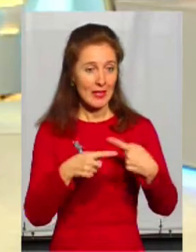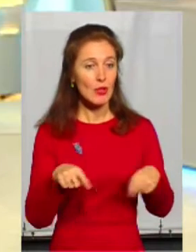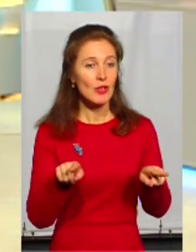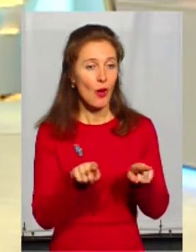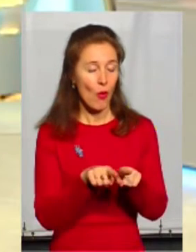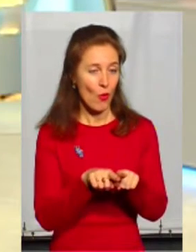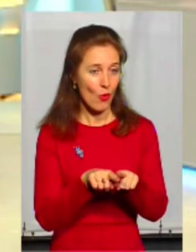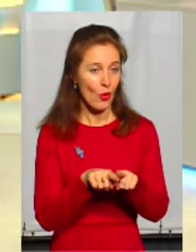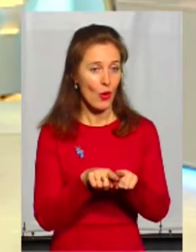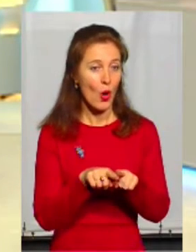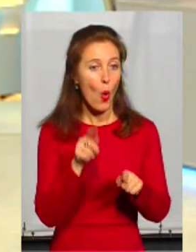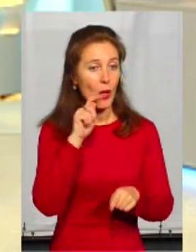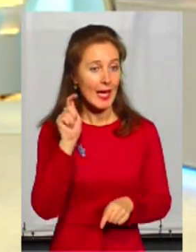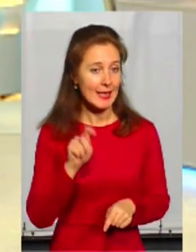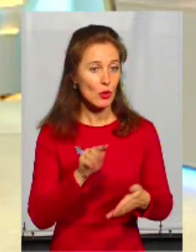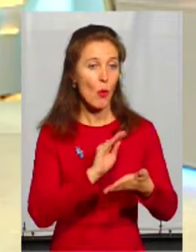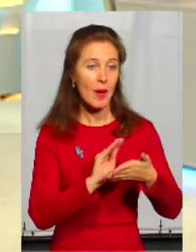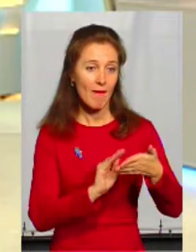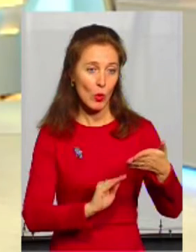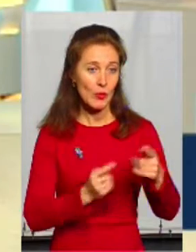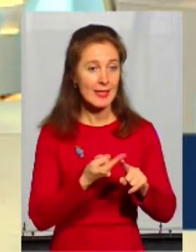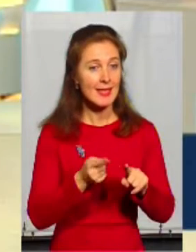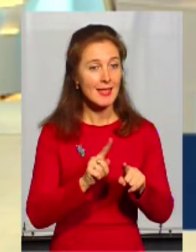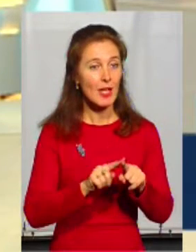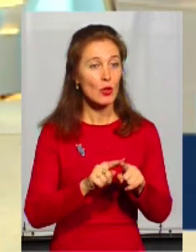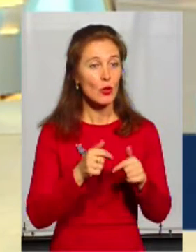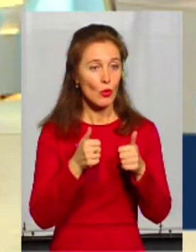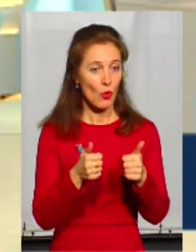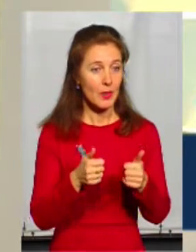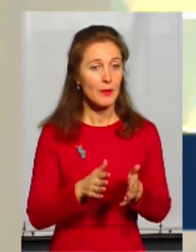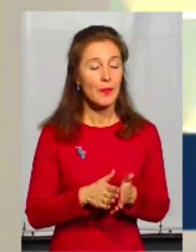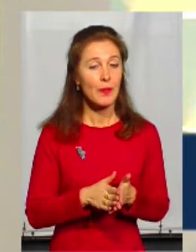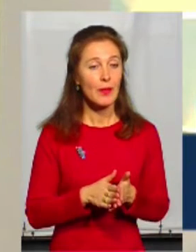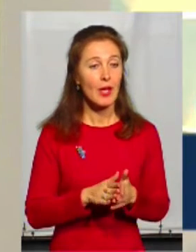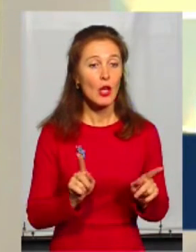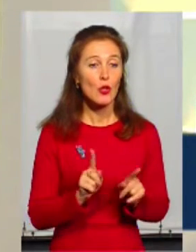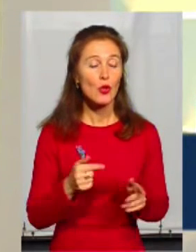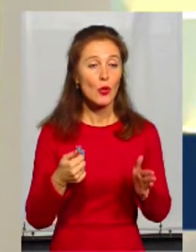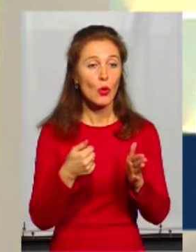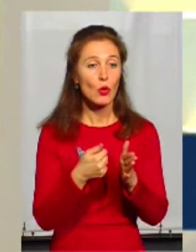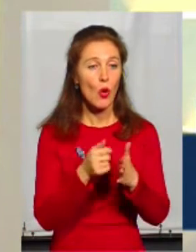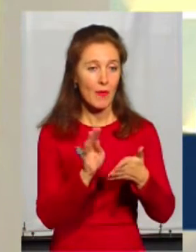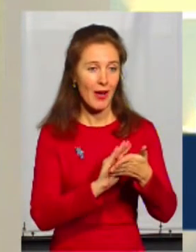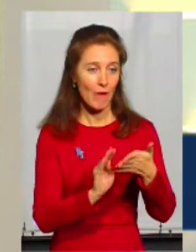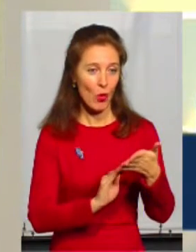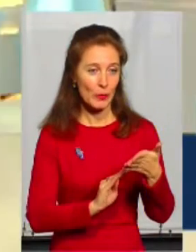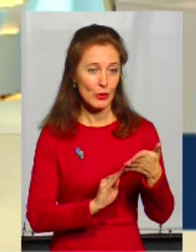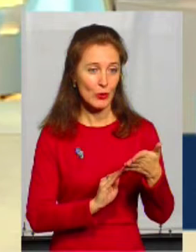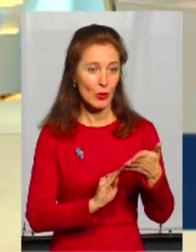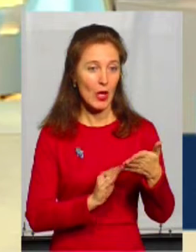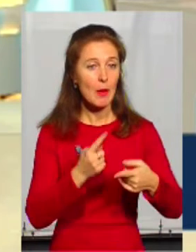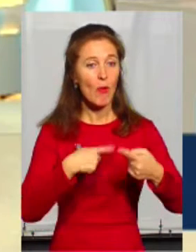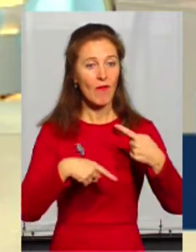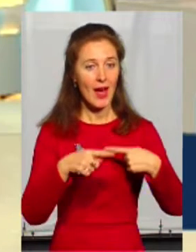власне, питомого українського правопису. Це дуже добра тенденція. Пані Оксано? Щодо правопису от,